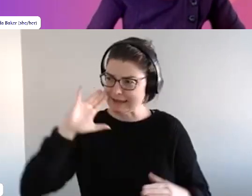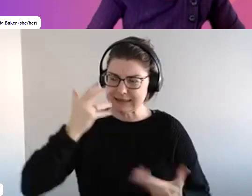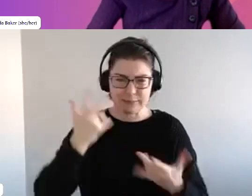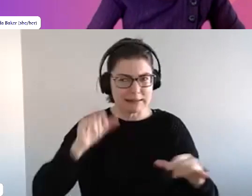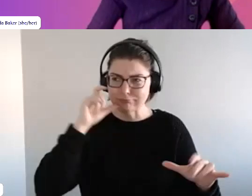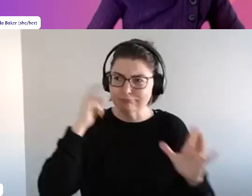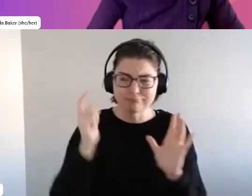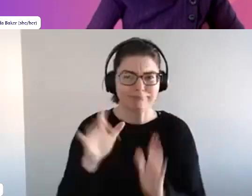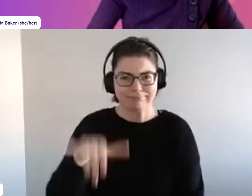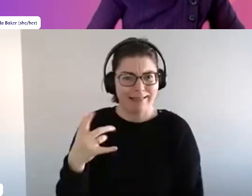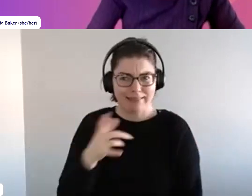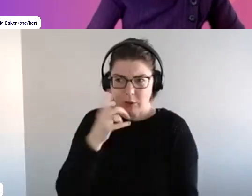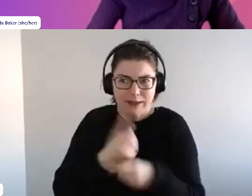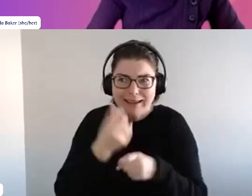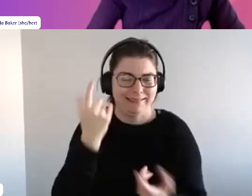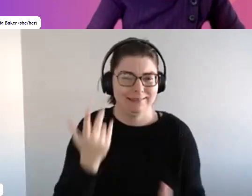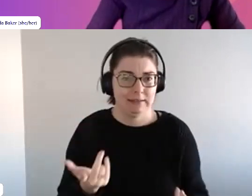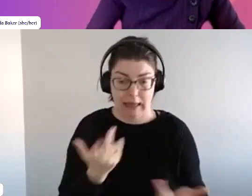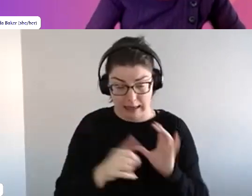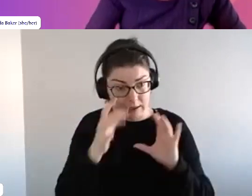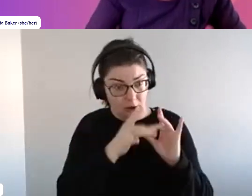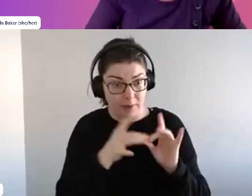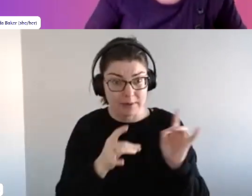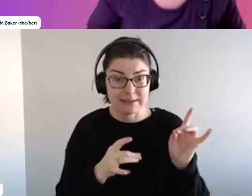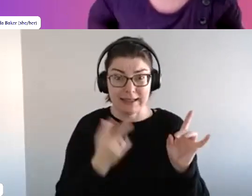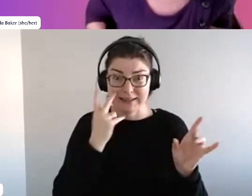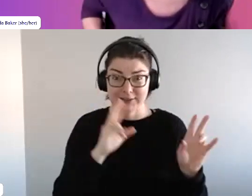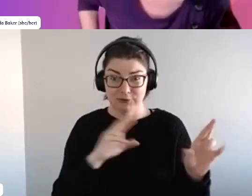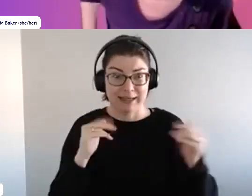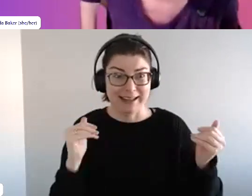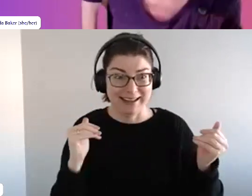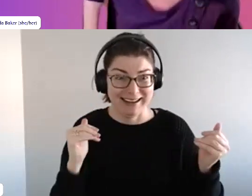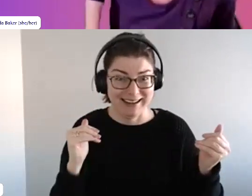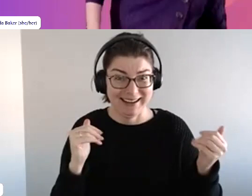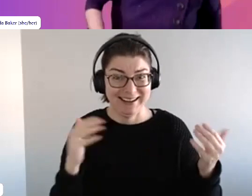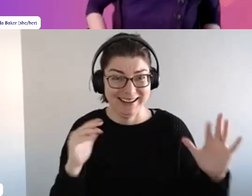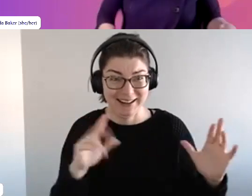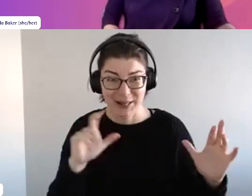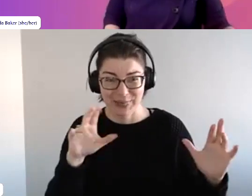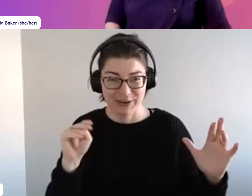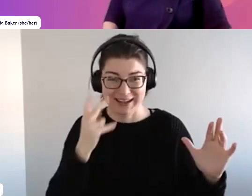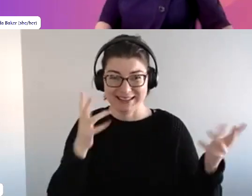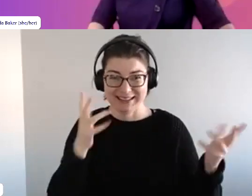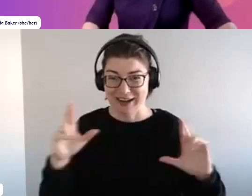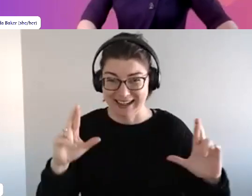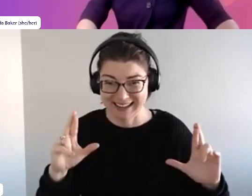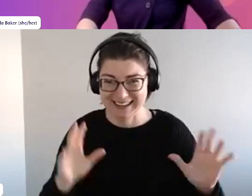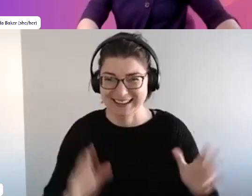enfants tes réflexions je pense que vous êtes prêts intervenir